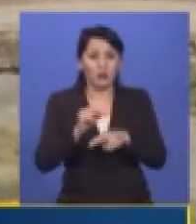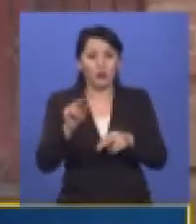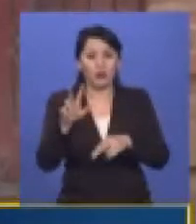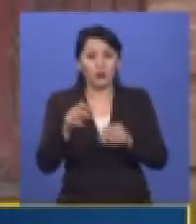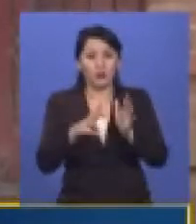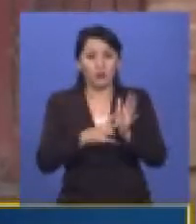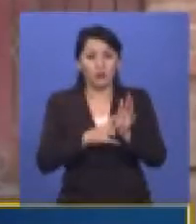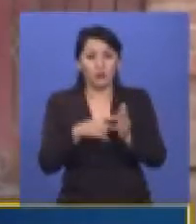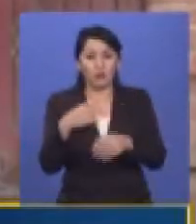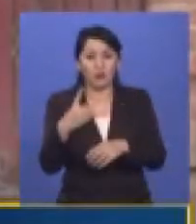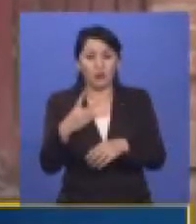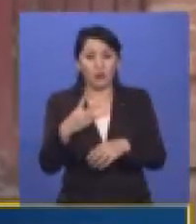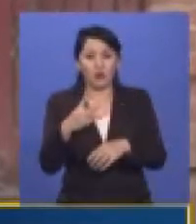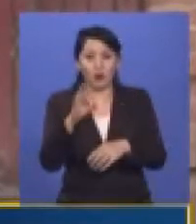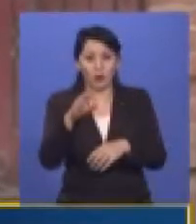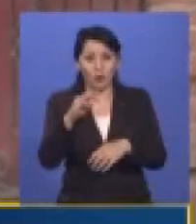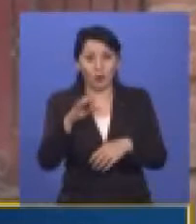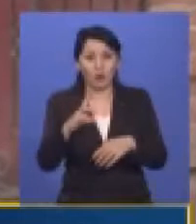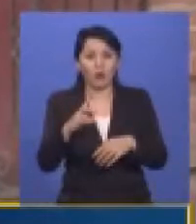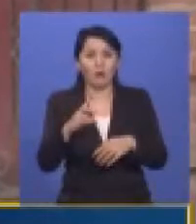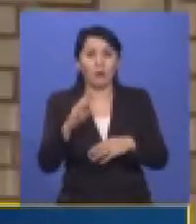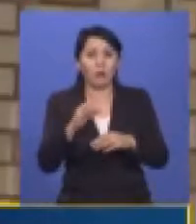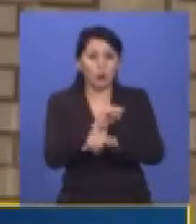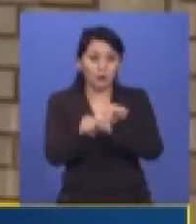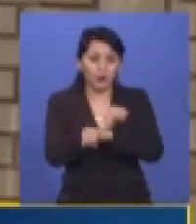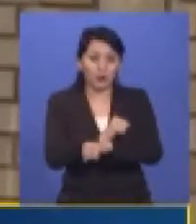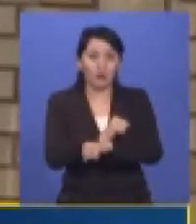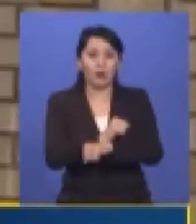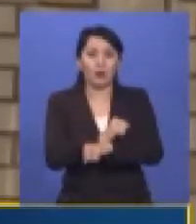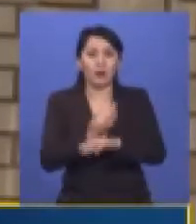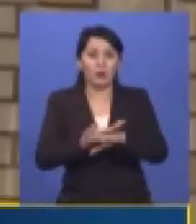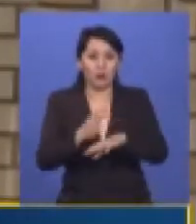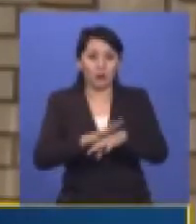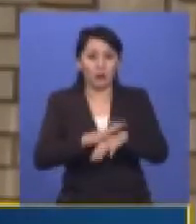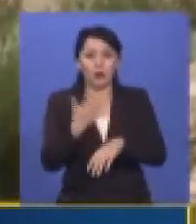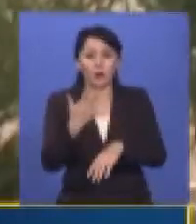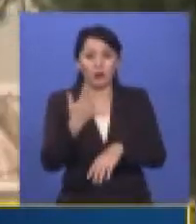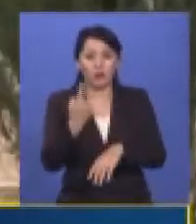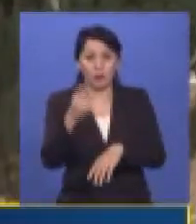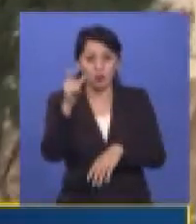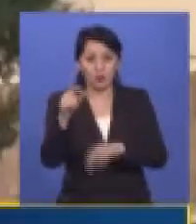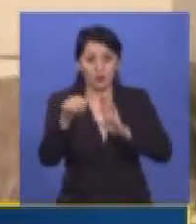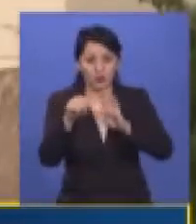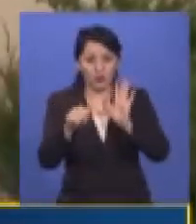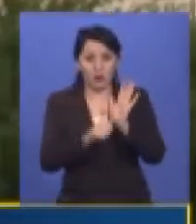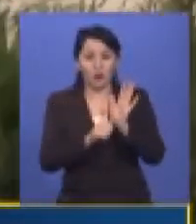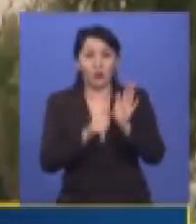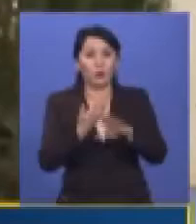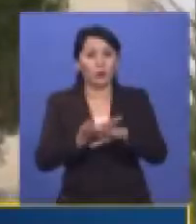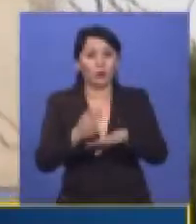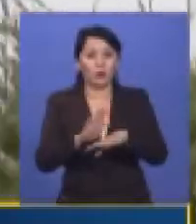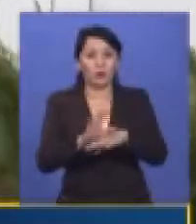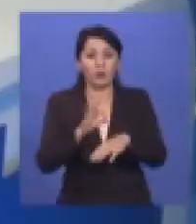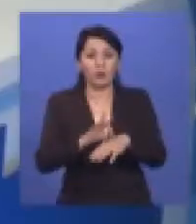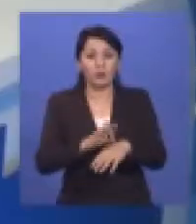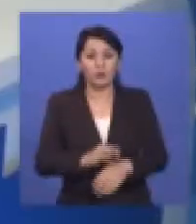382-сі тұрақты түрде оттегі аппаратында жатыр. Жан сақтау бөлімінде жатқан 51 науқастың 16-сының жағдайы өте